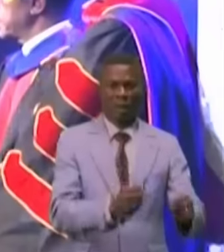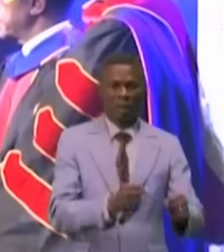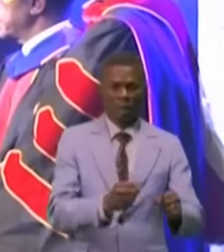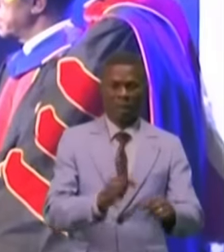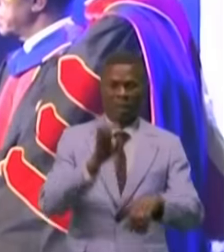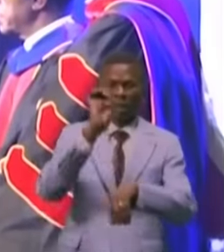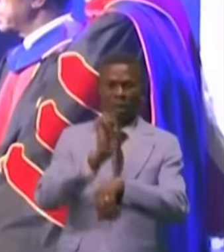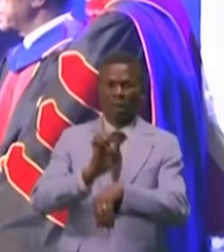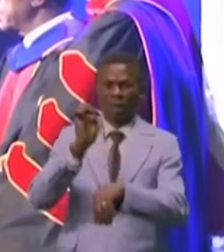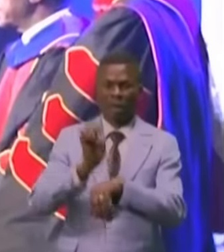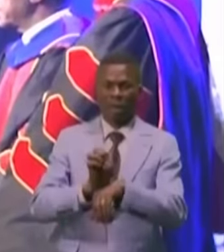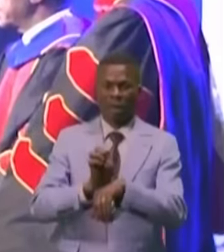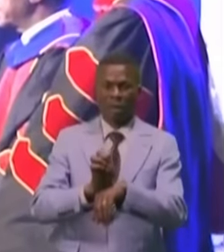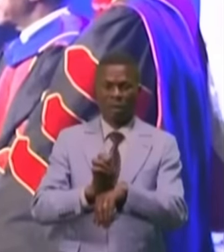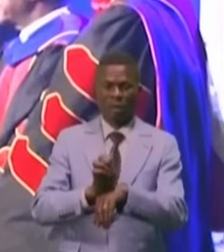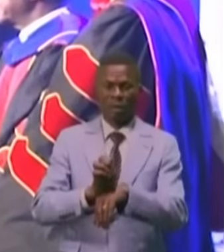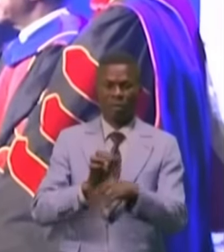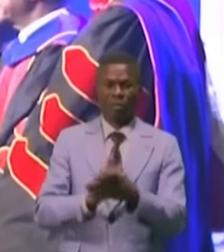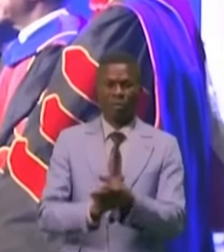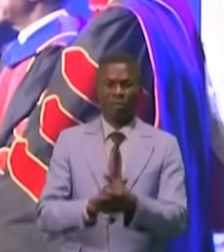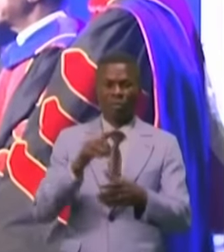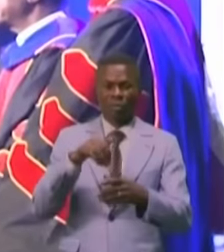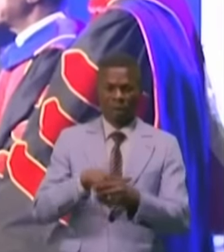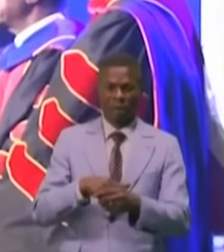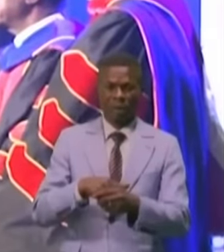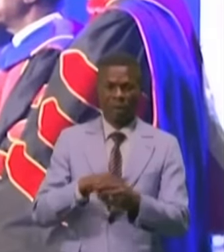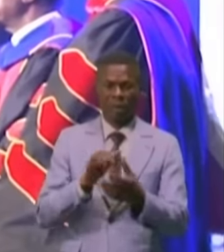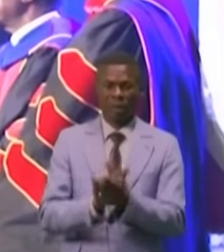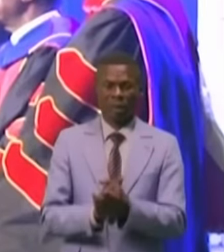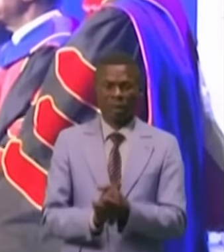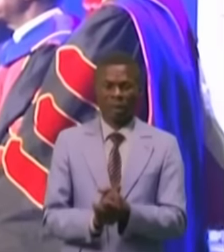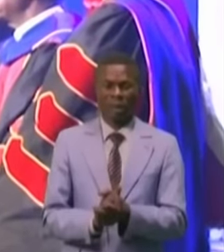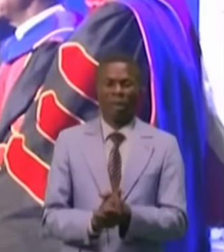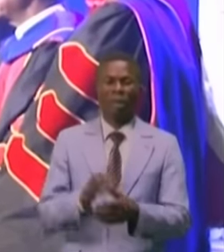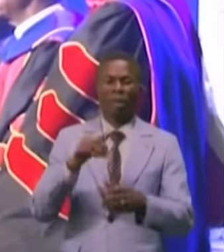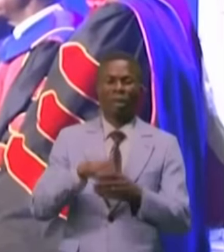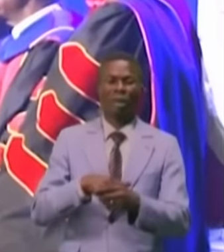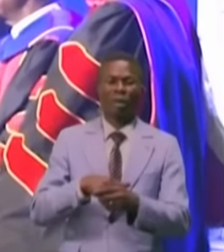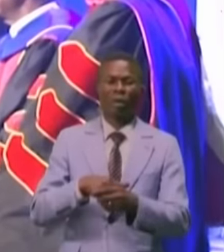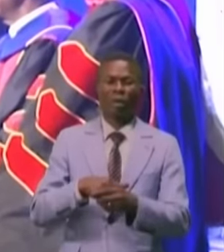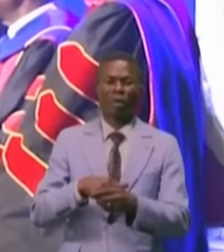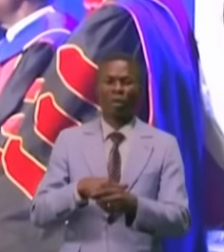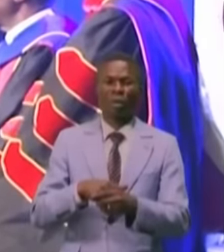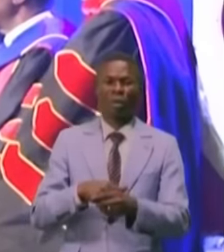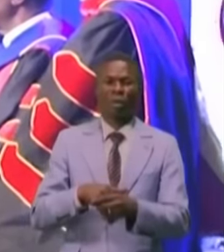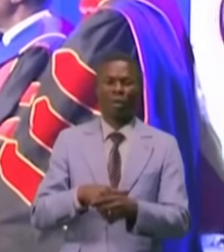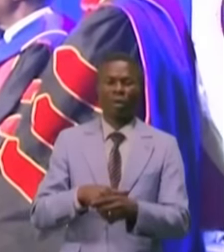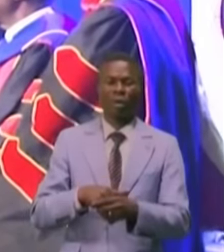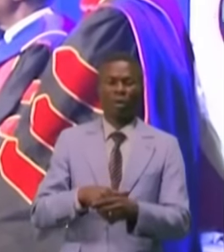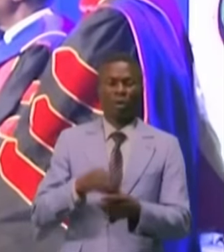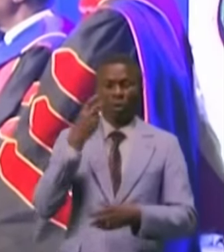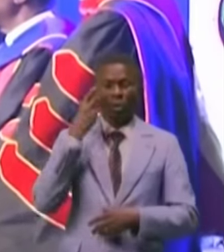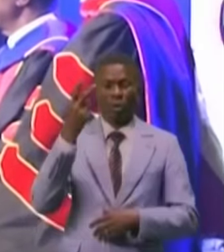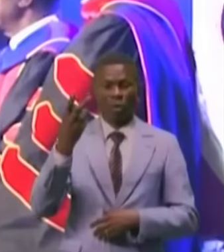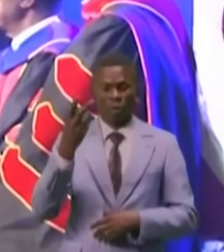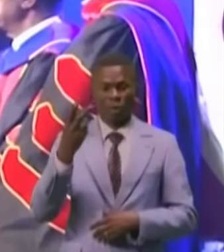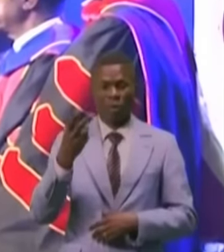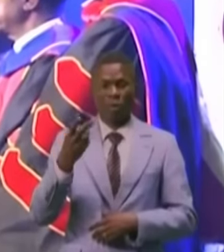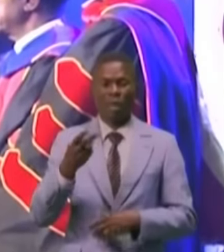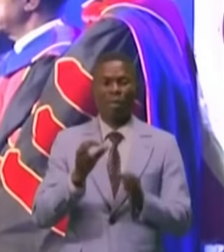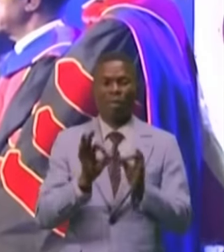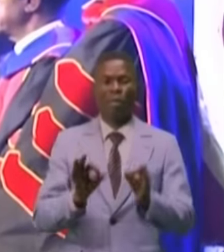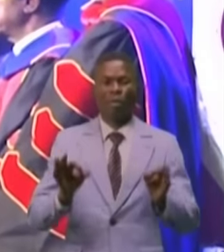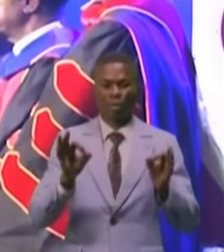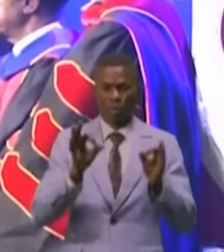églises acceptent aujourd'hui, au travers de son vice-chancelier,